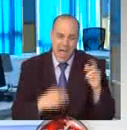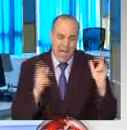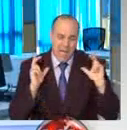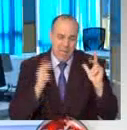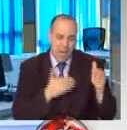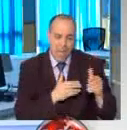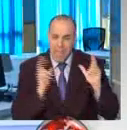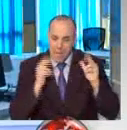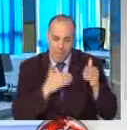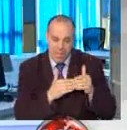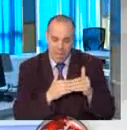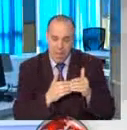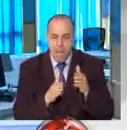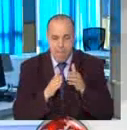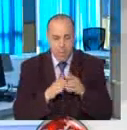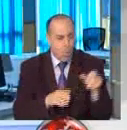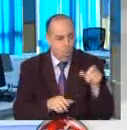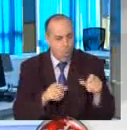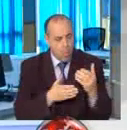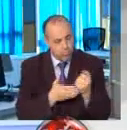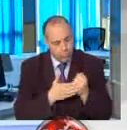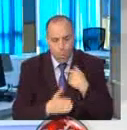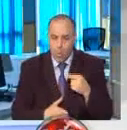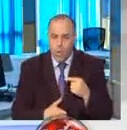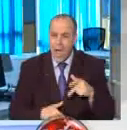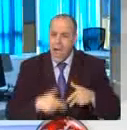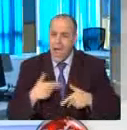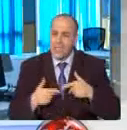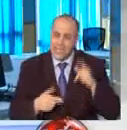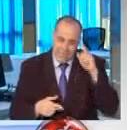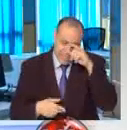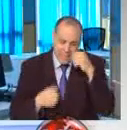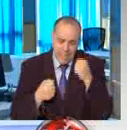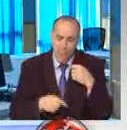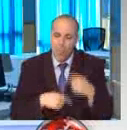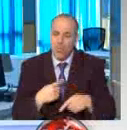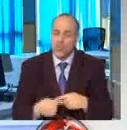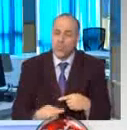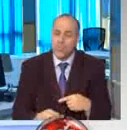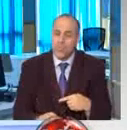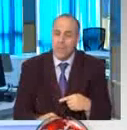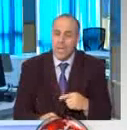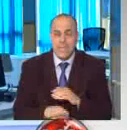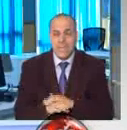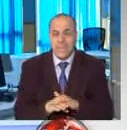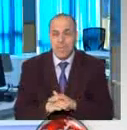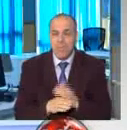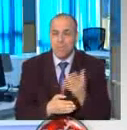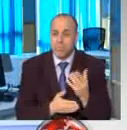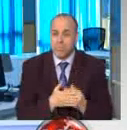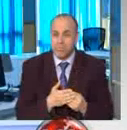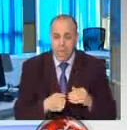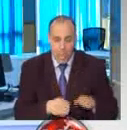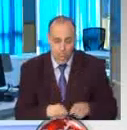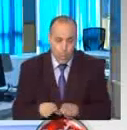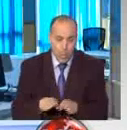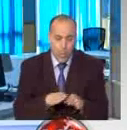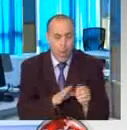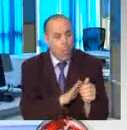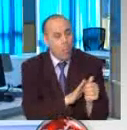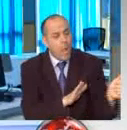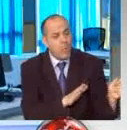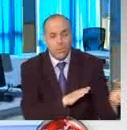مطلب تمسك به الأهالي لما يعايشونه من معاناة يومية سببها غياب طريق تفك